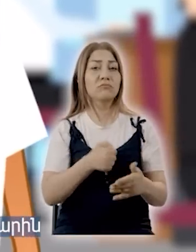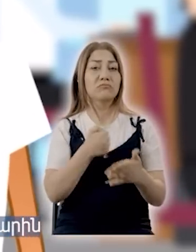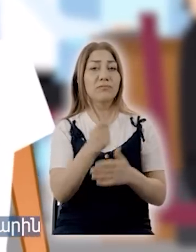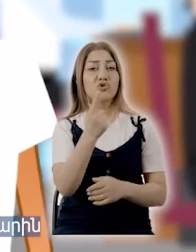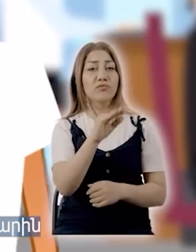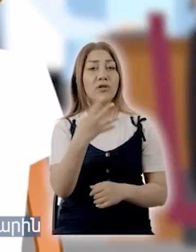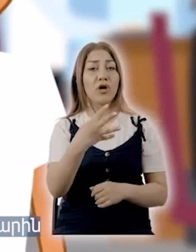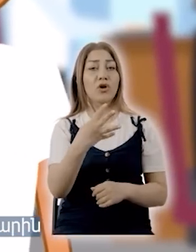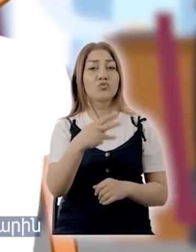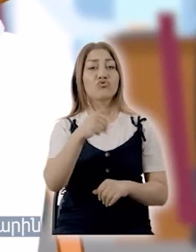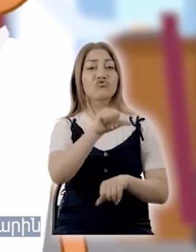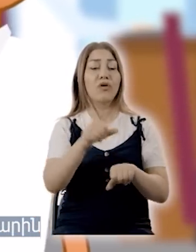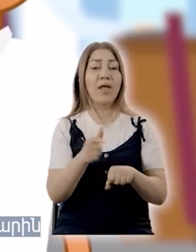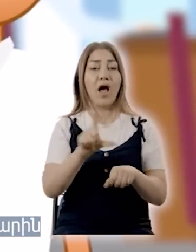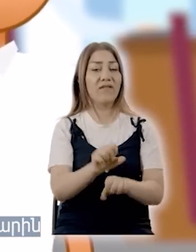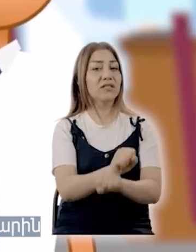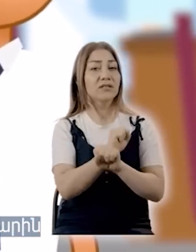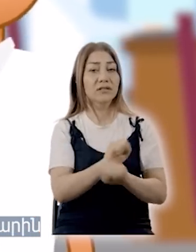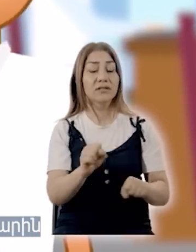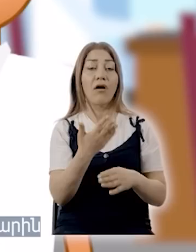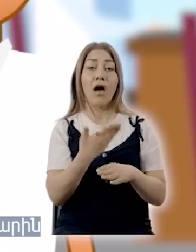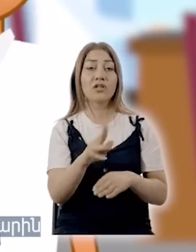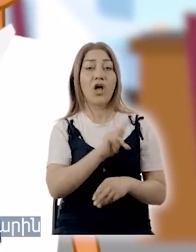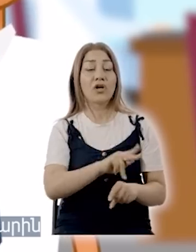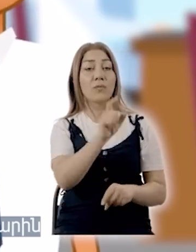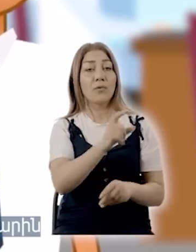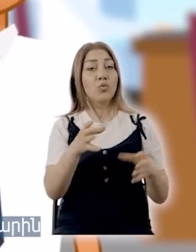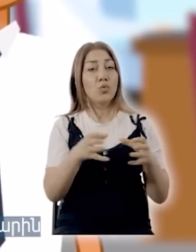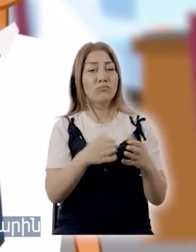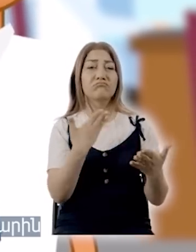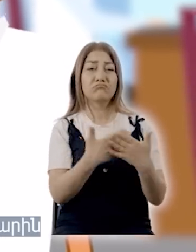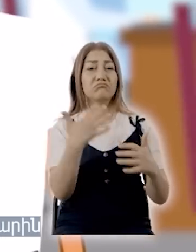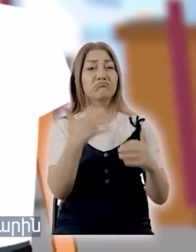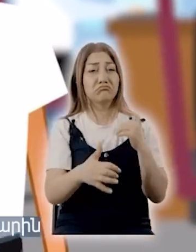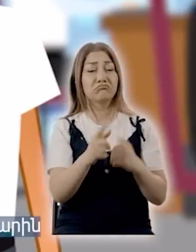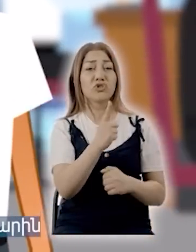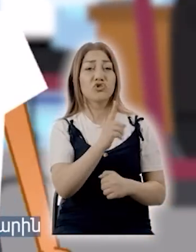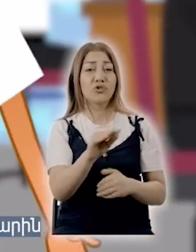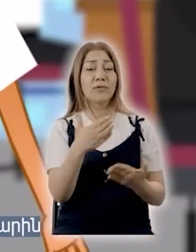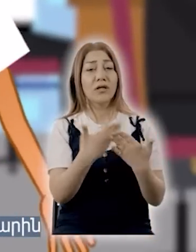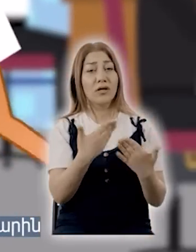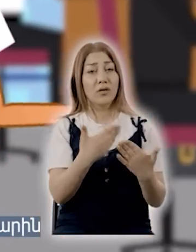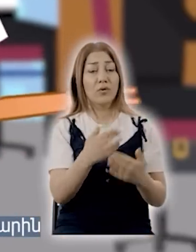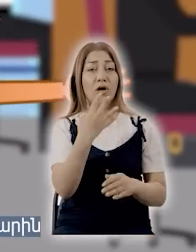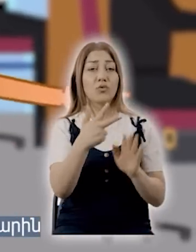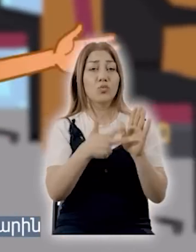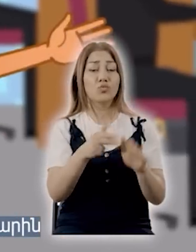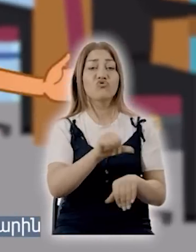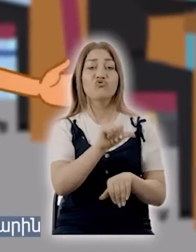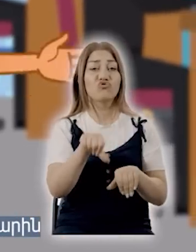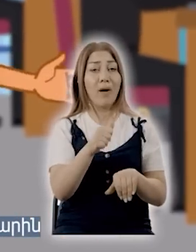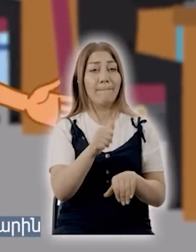կարող գերազանցել շաբաթական 40 ժամը։ Առանձին կատեգորիայի աշխատողների աշխատաժամանակի միջին տևողությունը շաբաթվա ընթացքում կարող է